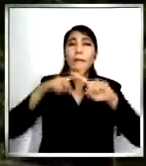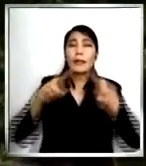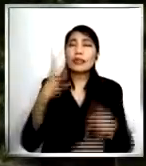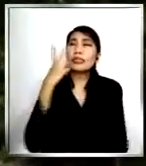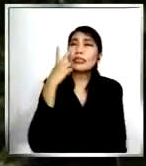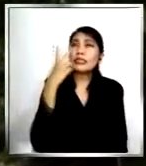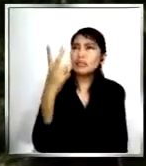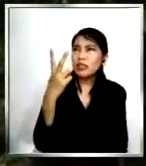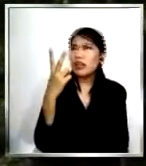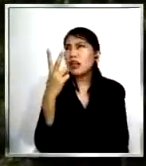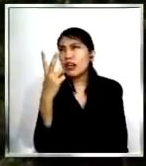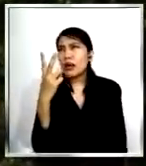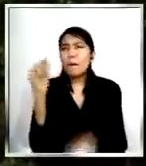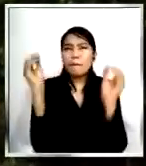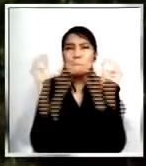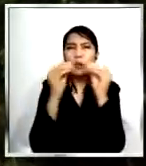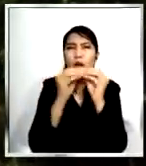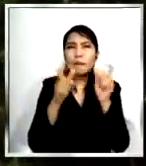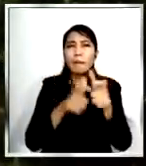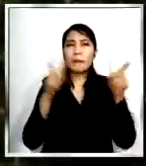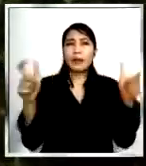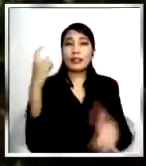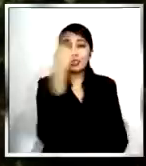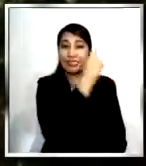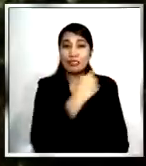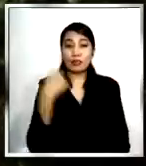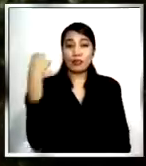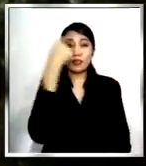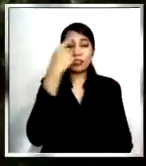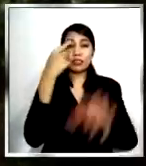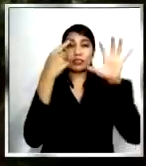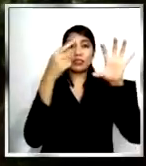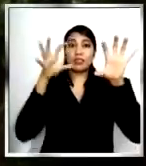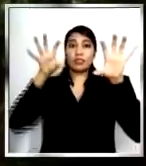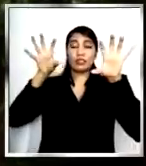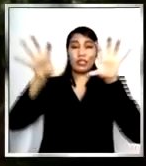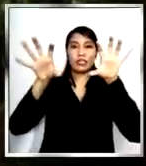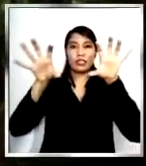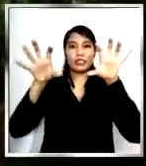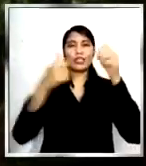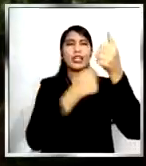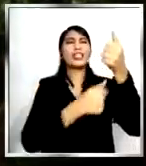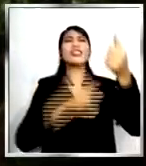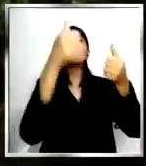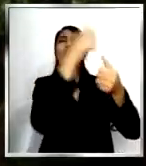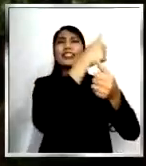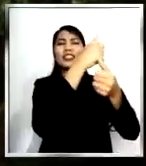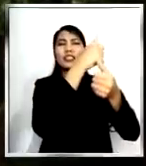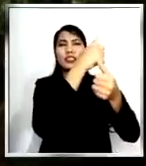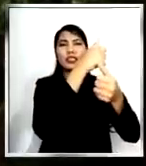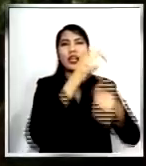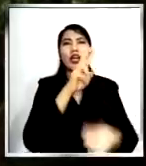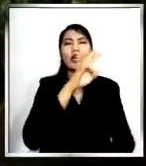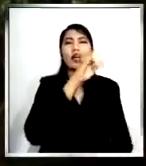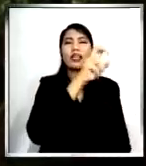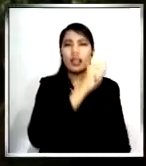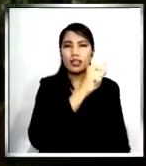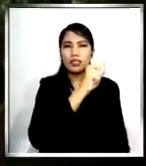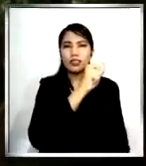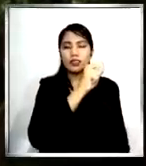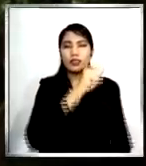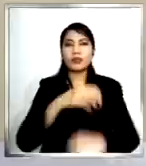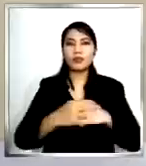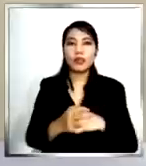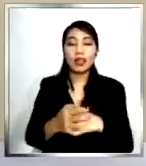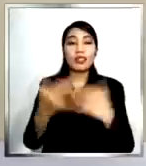ng chairman ng National Youth Commission na si Undersecretary Ryan Enriquez. Napunatuloy ito ng mga netizen at ng grupong Akbayan